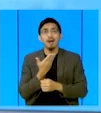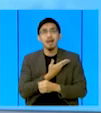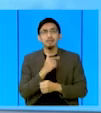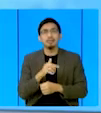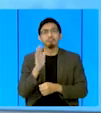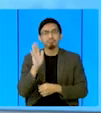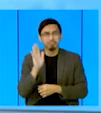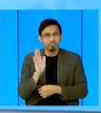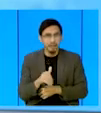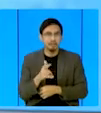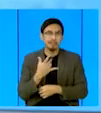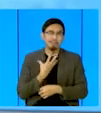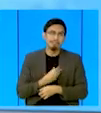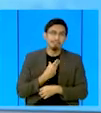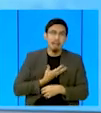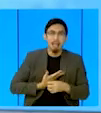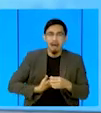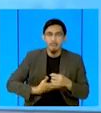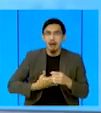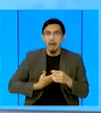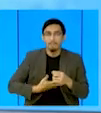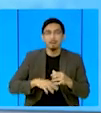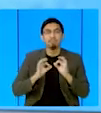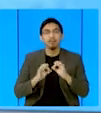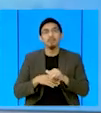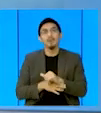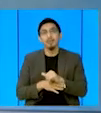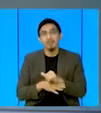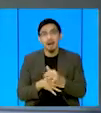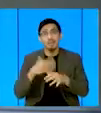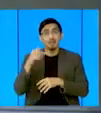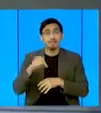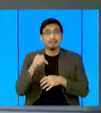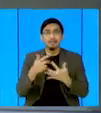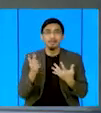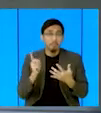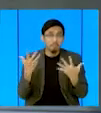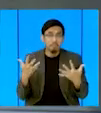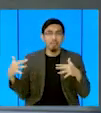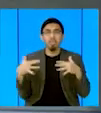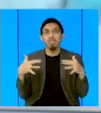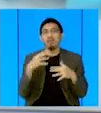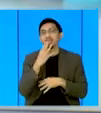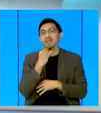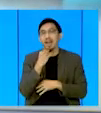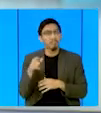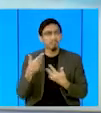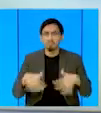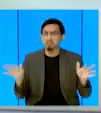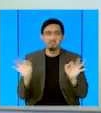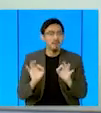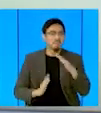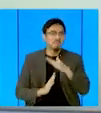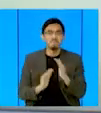Warga di Gaza masih menderita bahkan terancam kelaparan yang parah di Hari Raya Idul Adha tahun ini akibat perang dan juga gempuran militer Israel